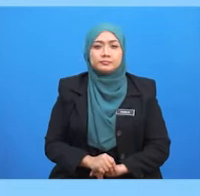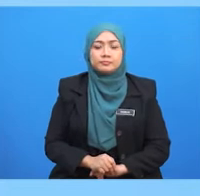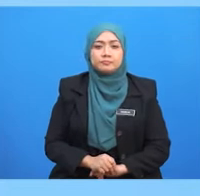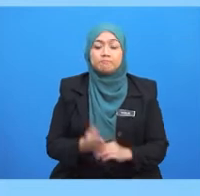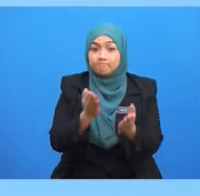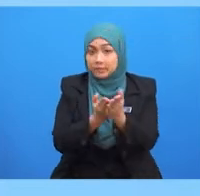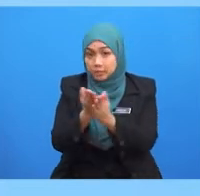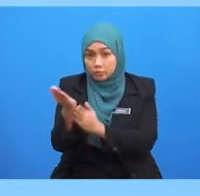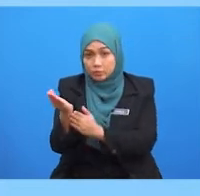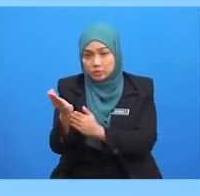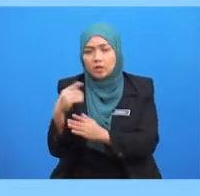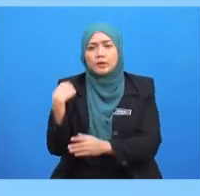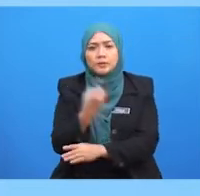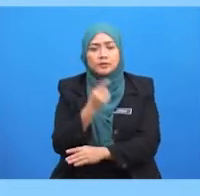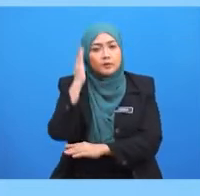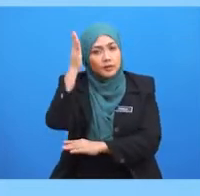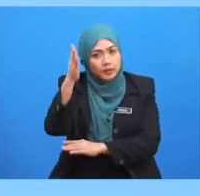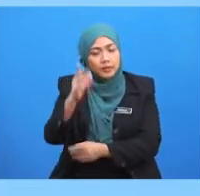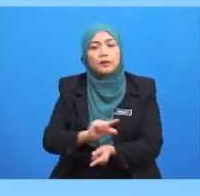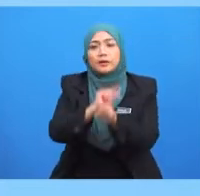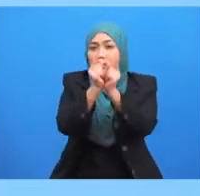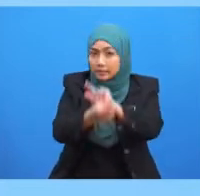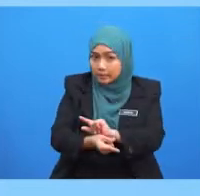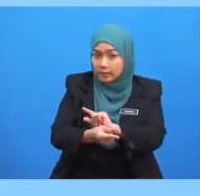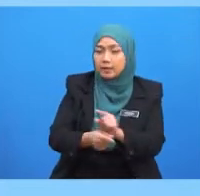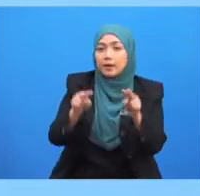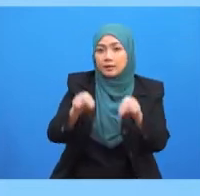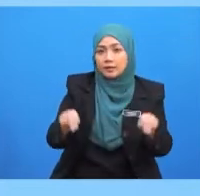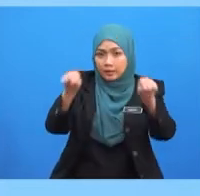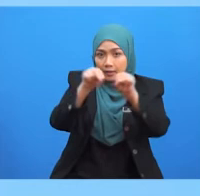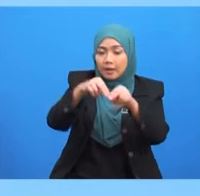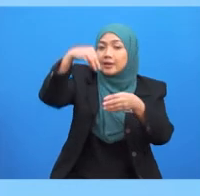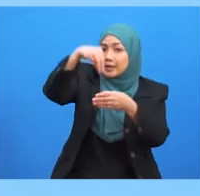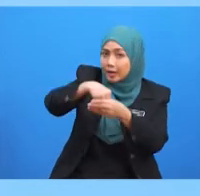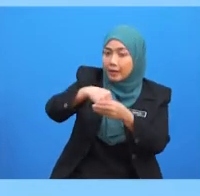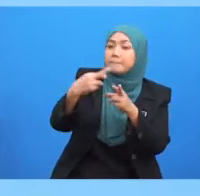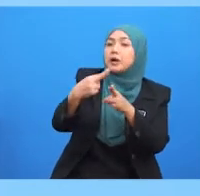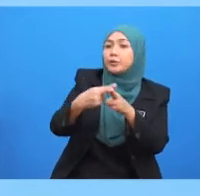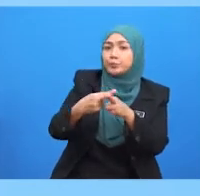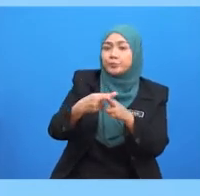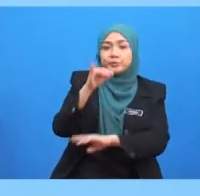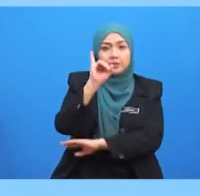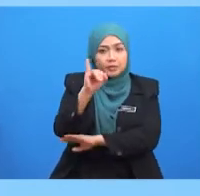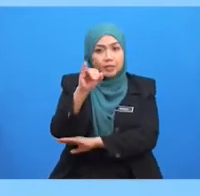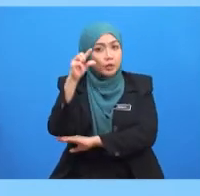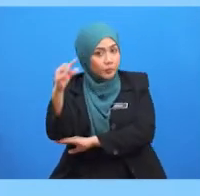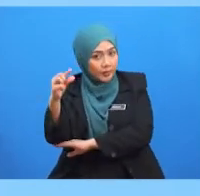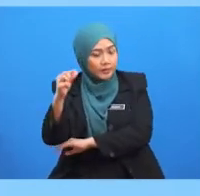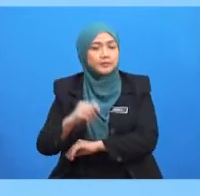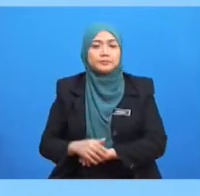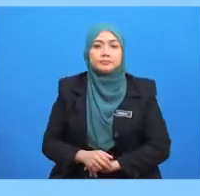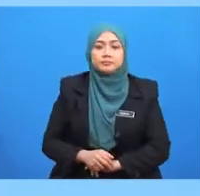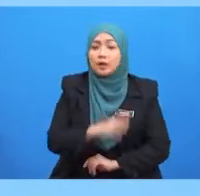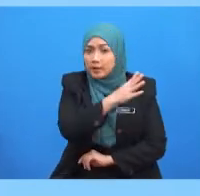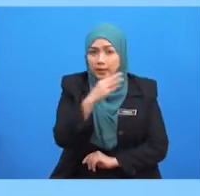seterusnya kita akan menggantikan nilai kedalam rumus indeks gubahan